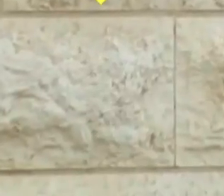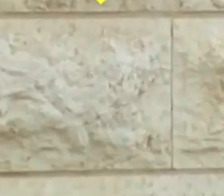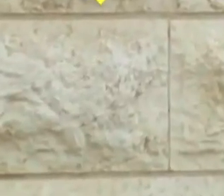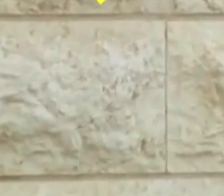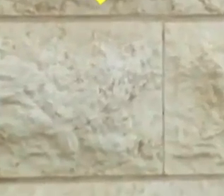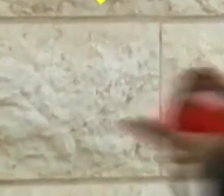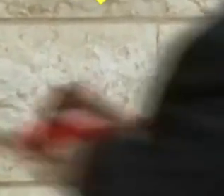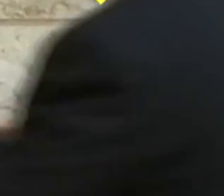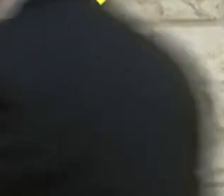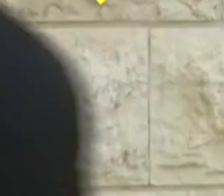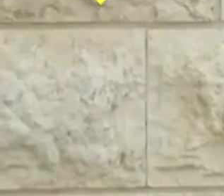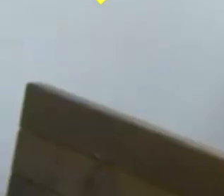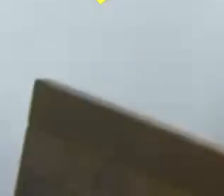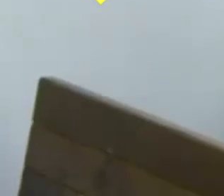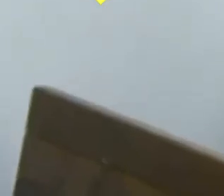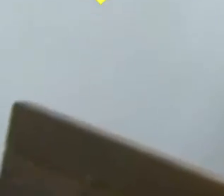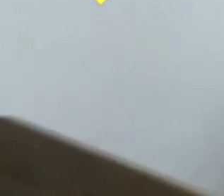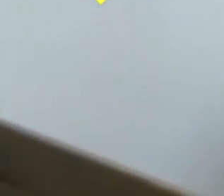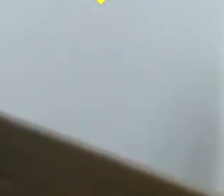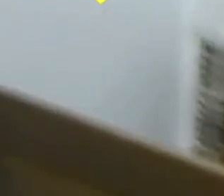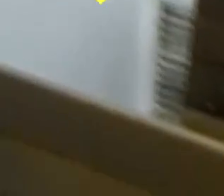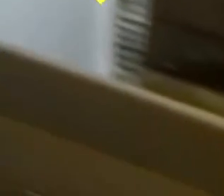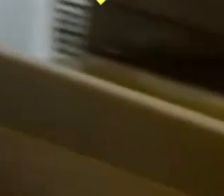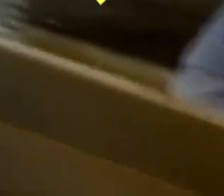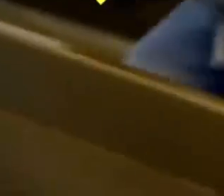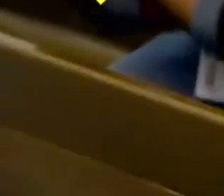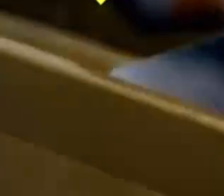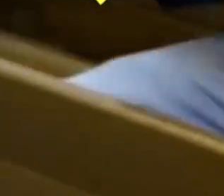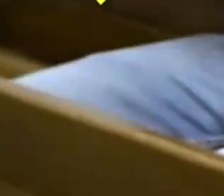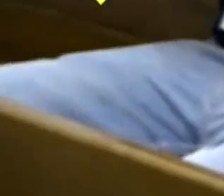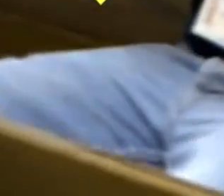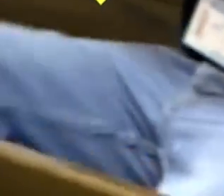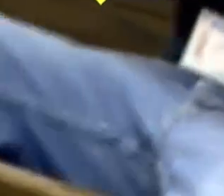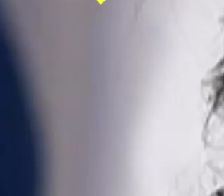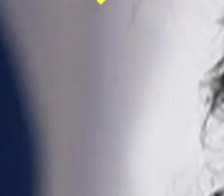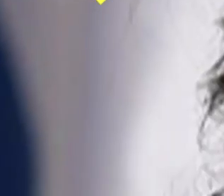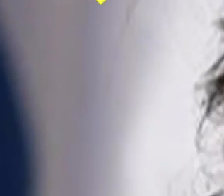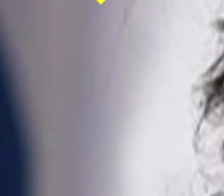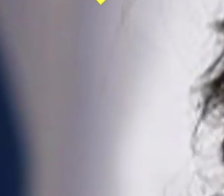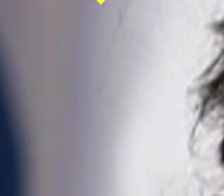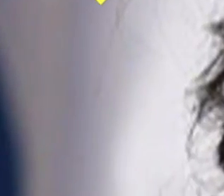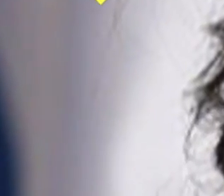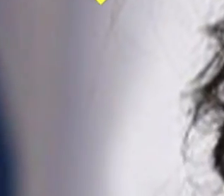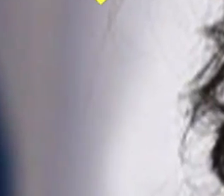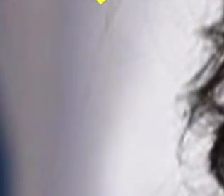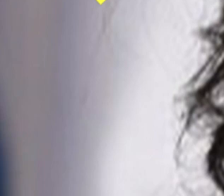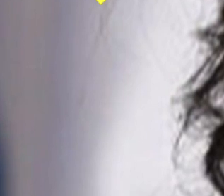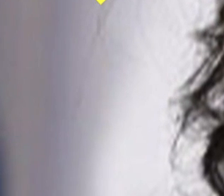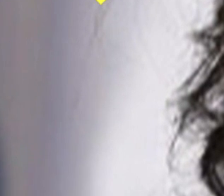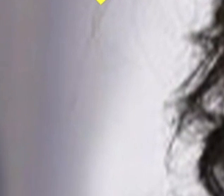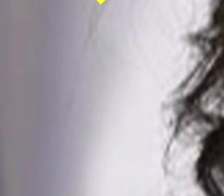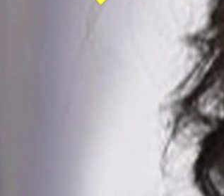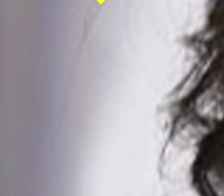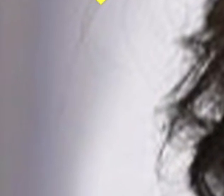הפרשה החמורה נחשפת. אפי נווה, יושב ראש לשכת עורכי הדין, חשוד שקיים יחסי מין עם שופטת בתמורה